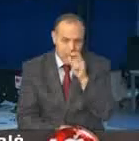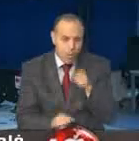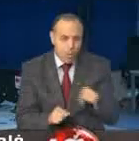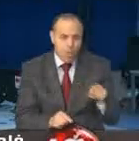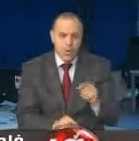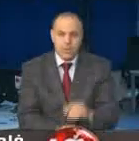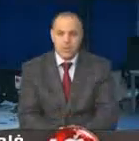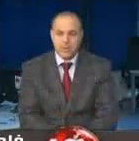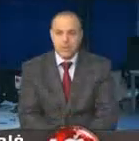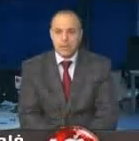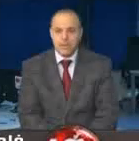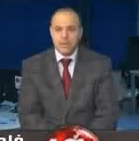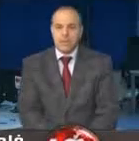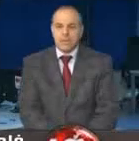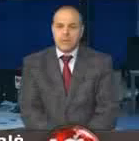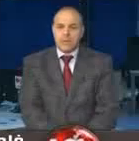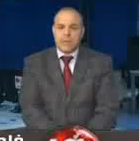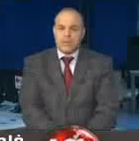الحاضرين.